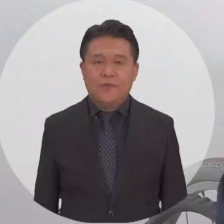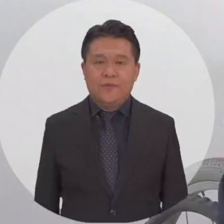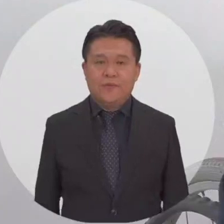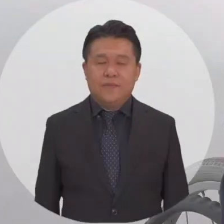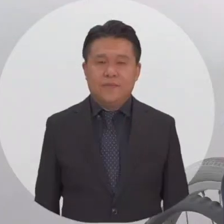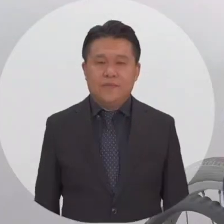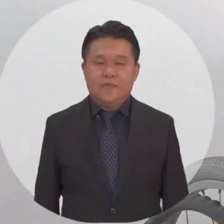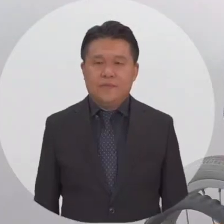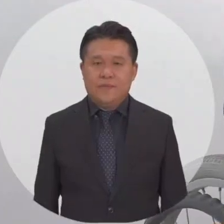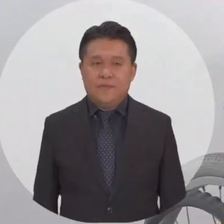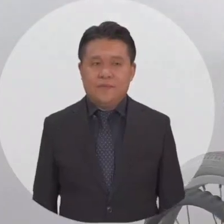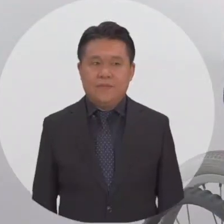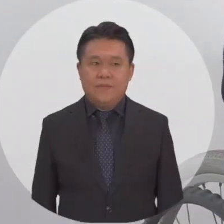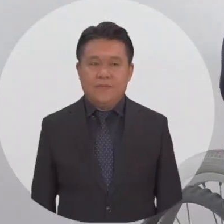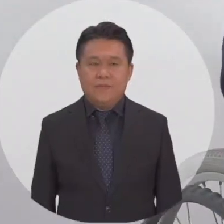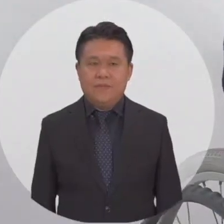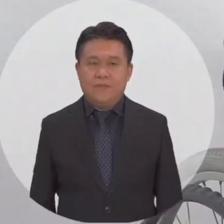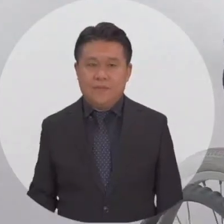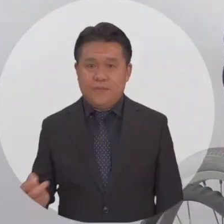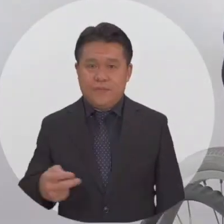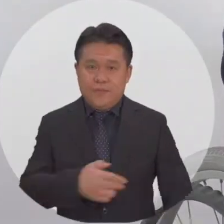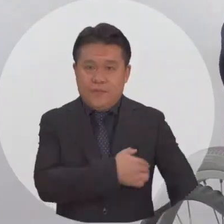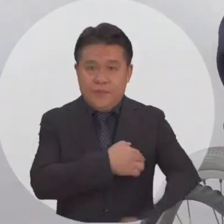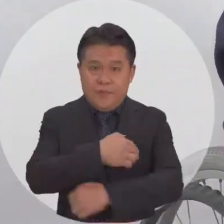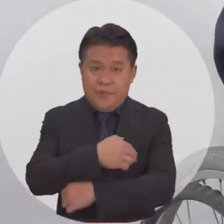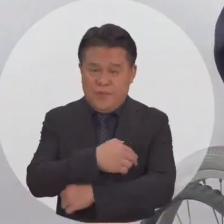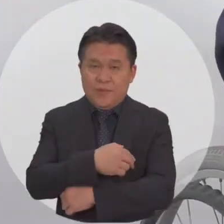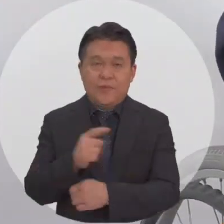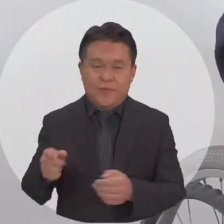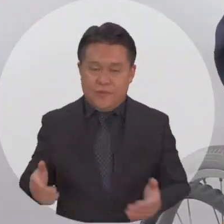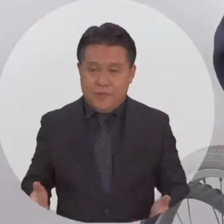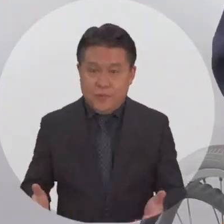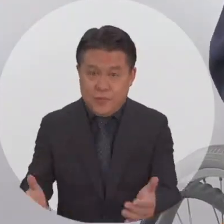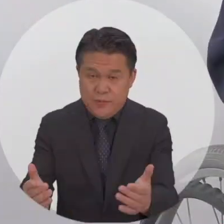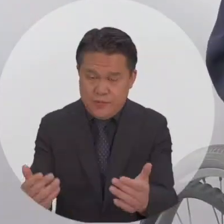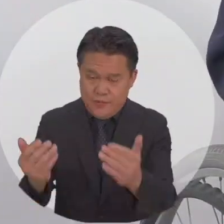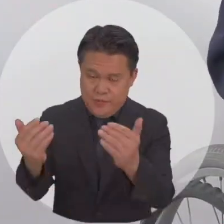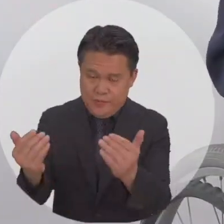준비할 수 있도록 신호를 줍니다. 대상자의 겨드랑이